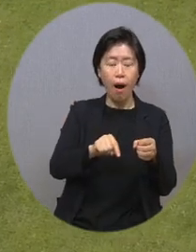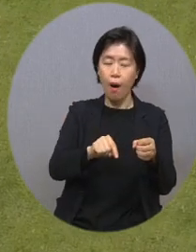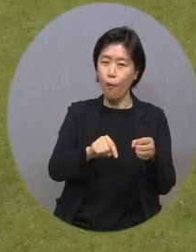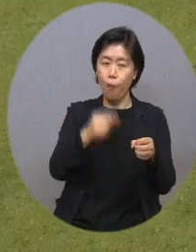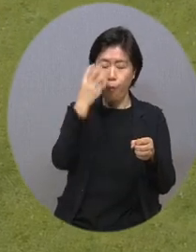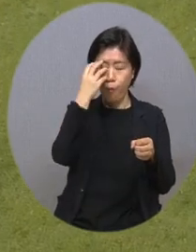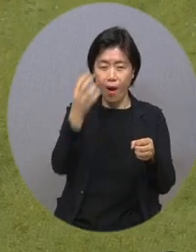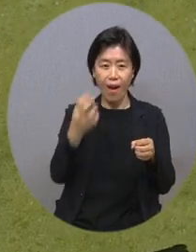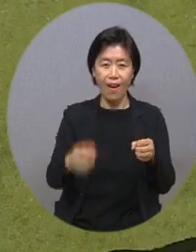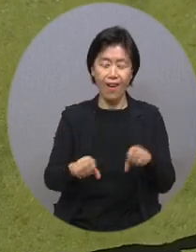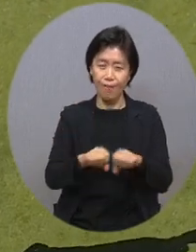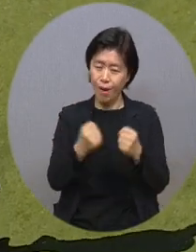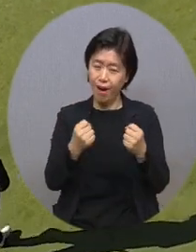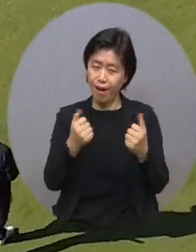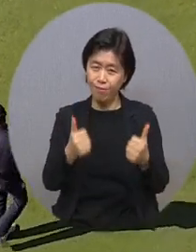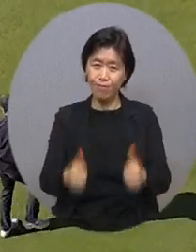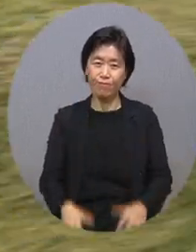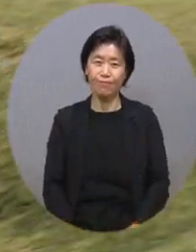대박! 나이스!